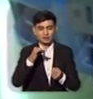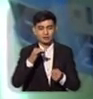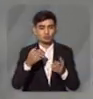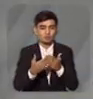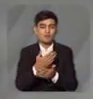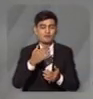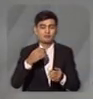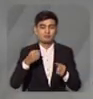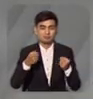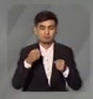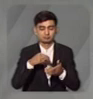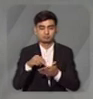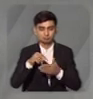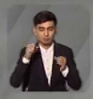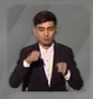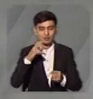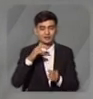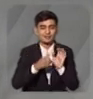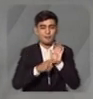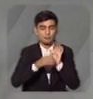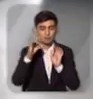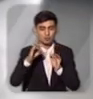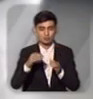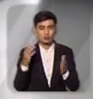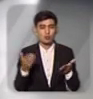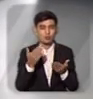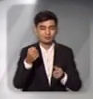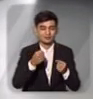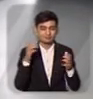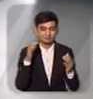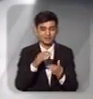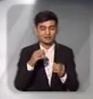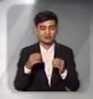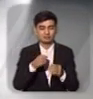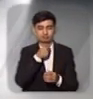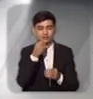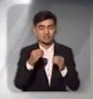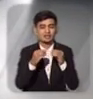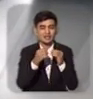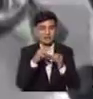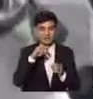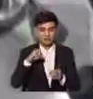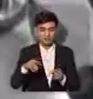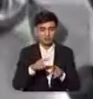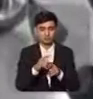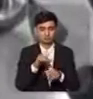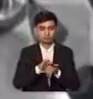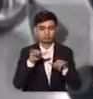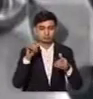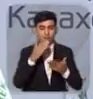новое авто. Ведь сейчас более 70% легкового транспорта старше 10 лет. И с каждым годом это число